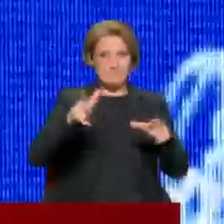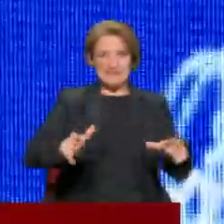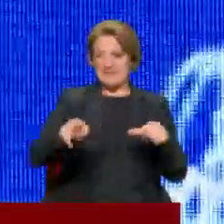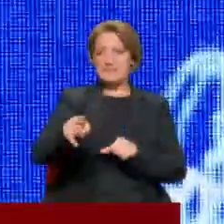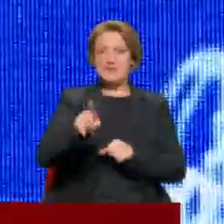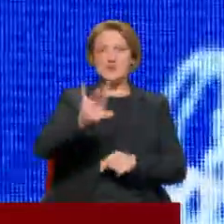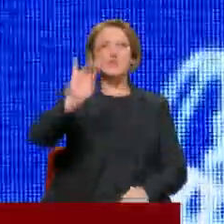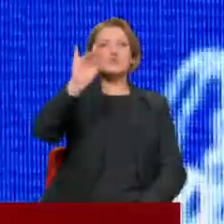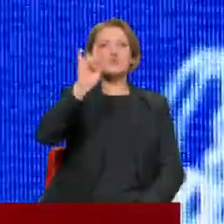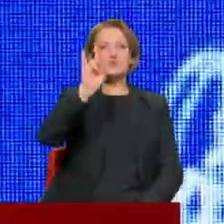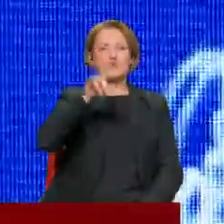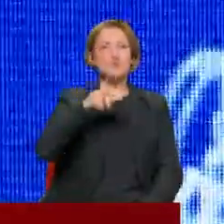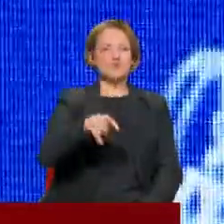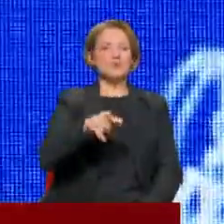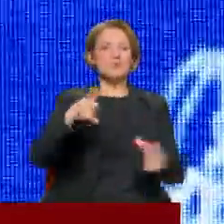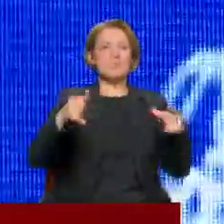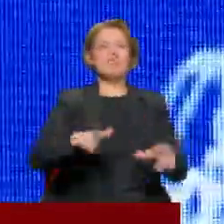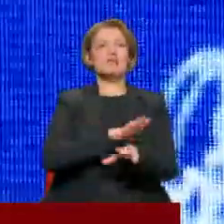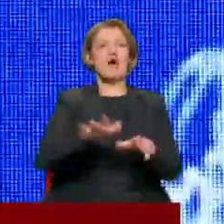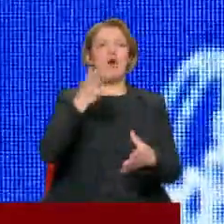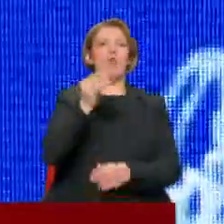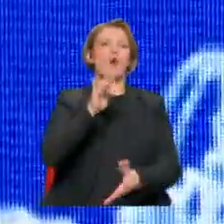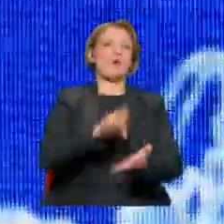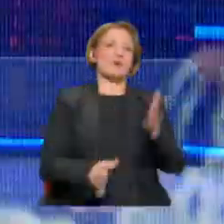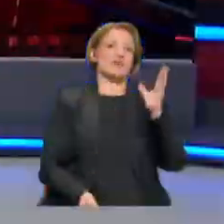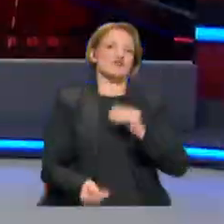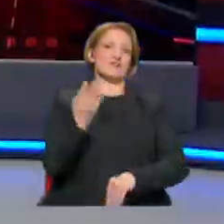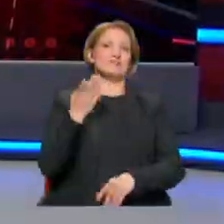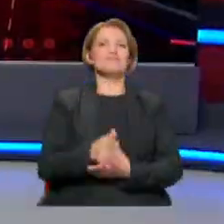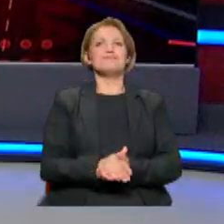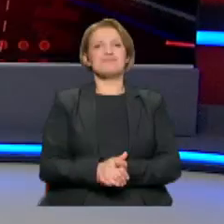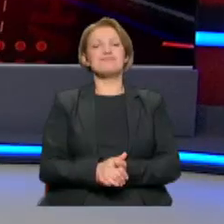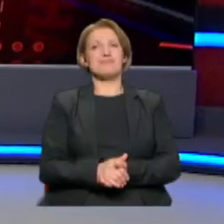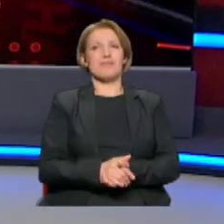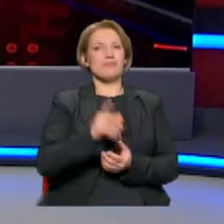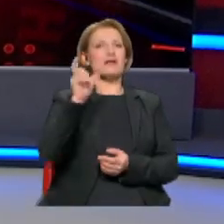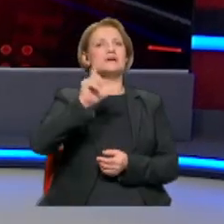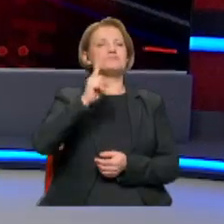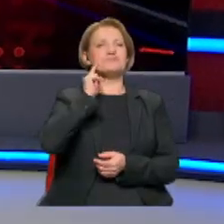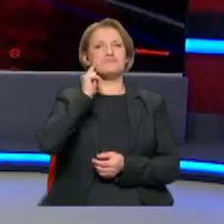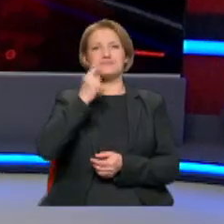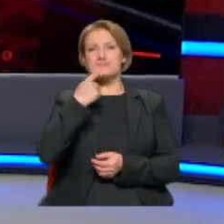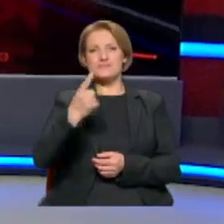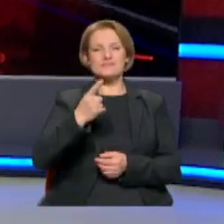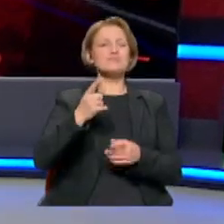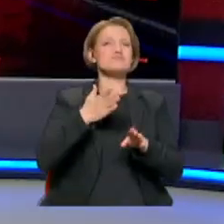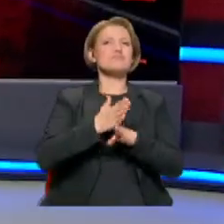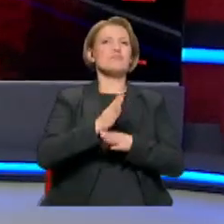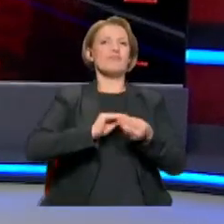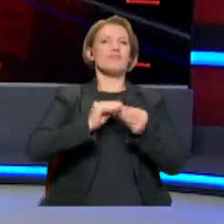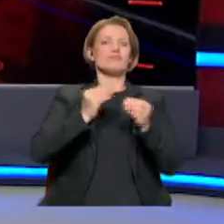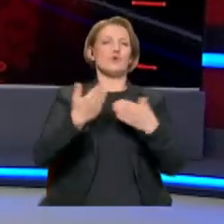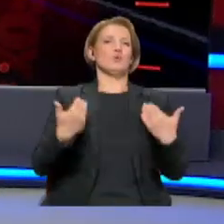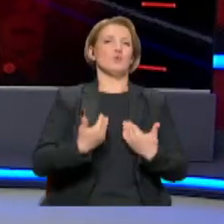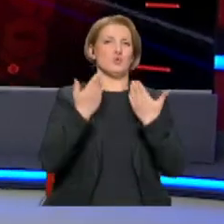Kurtlar Sofrası olduğu ortaya çıktı Evet Aydın Bey demiş ki asıl sorunun hukuk demiş Tabi bu